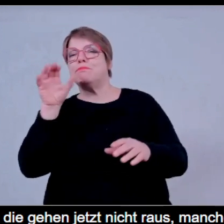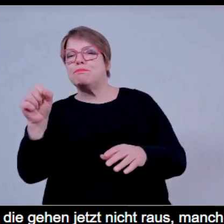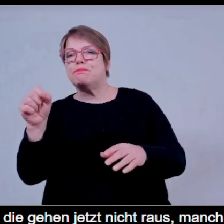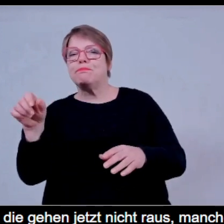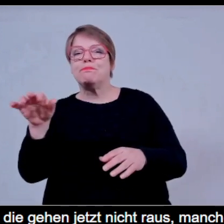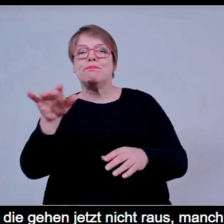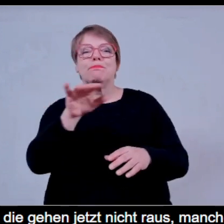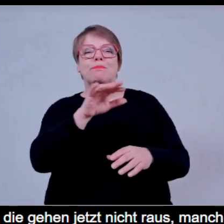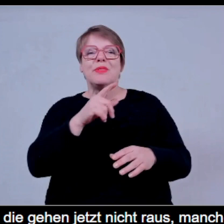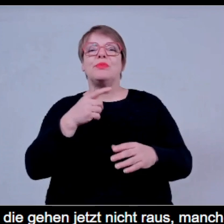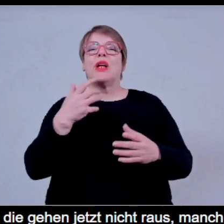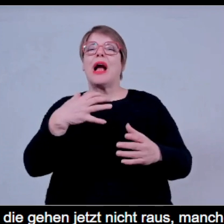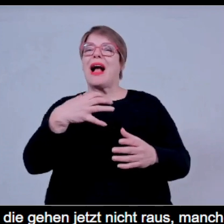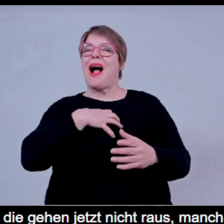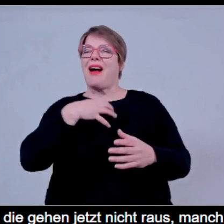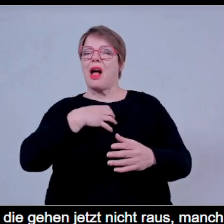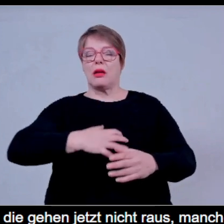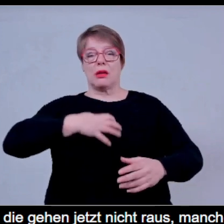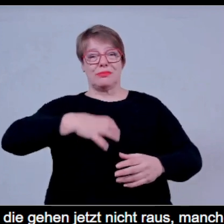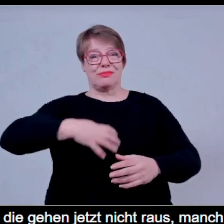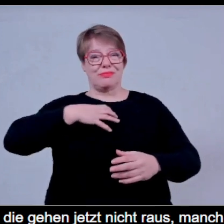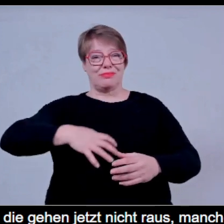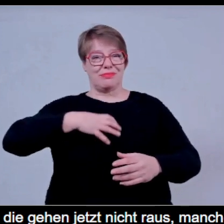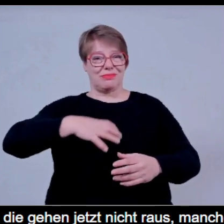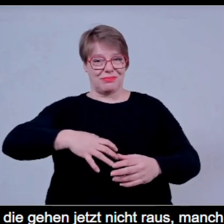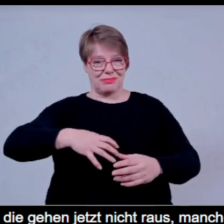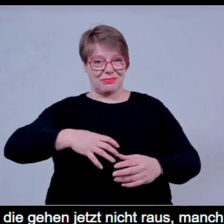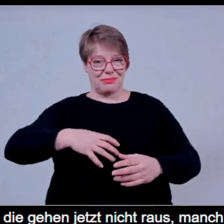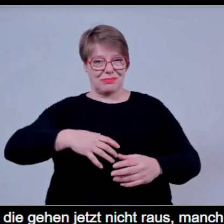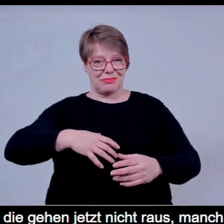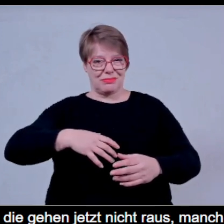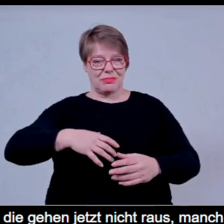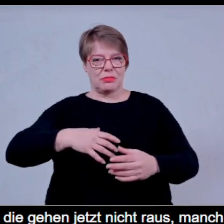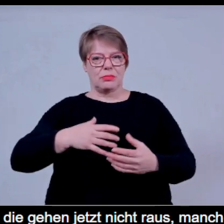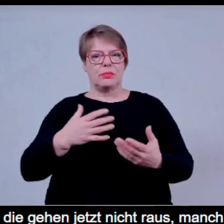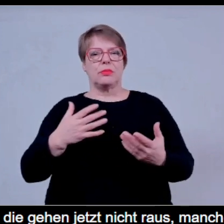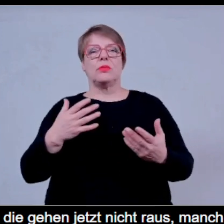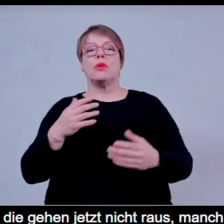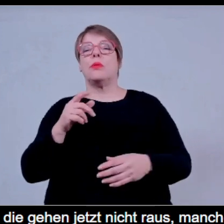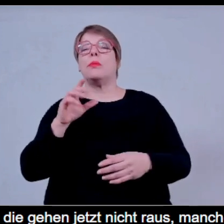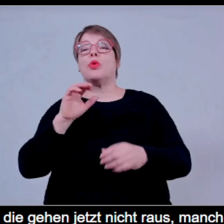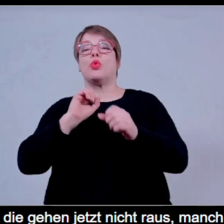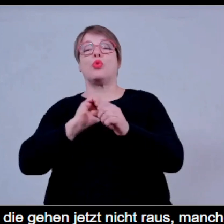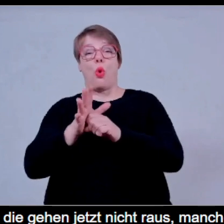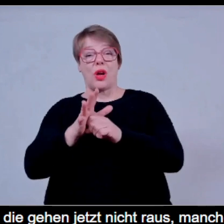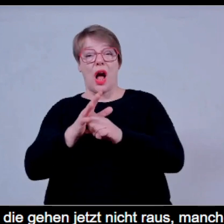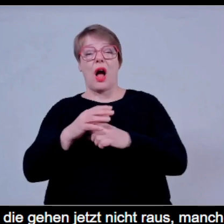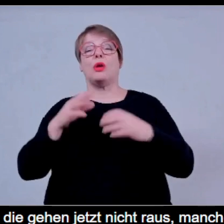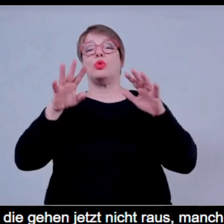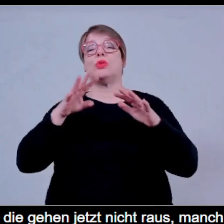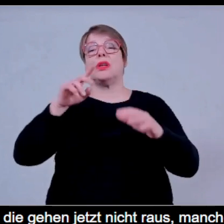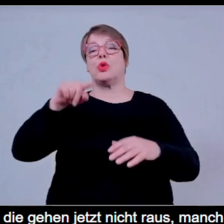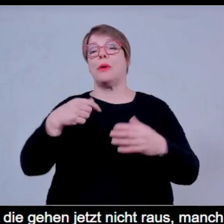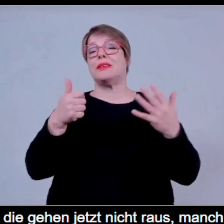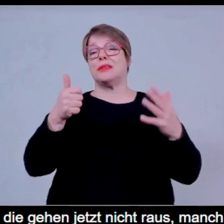des Coronavirus notwendig sind und eine Überlastung des Gesundheitssystems angezeigt ist, also kumulative Verbindung